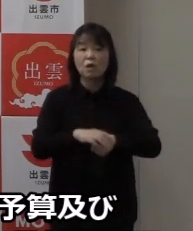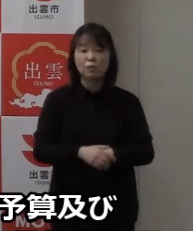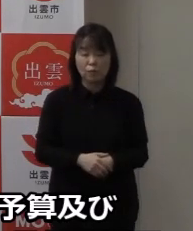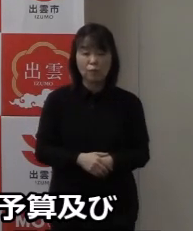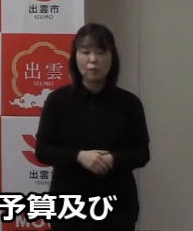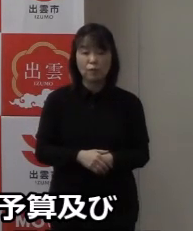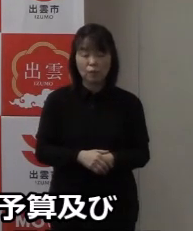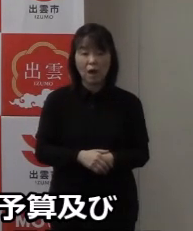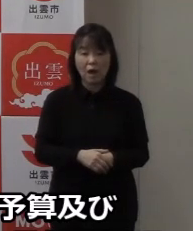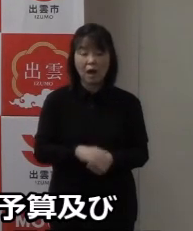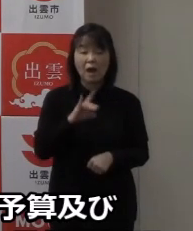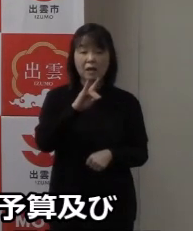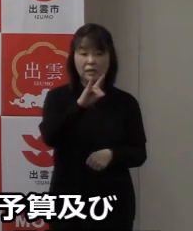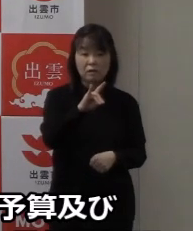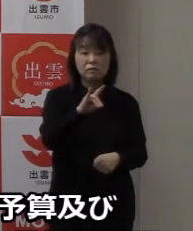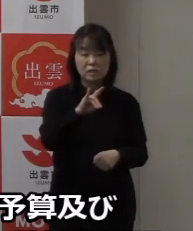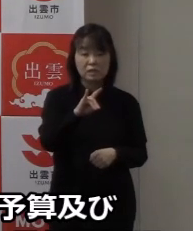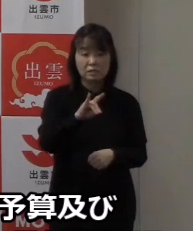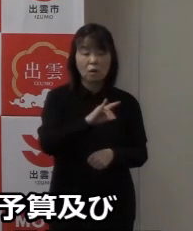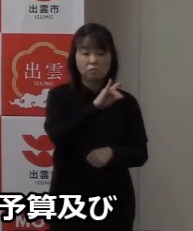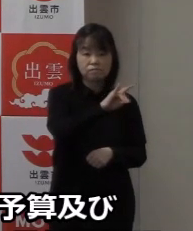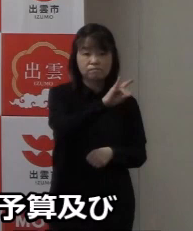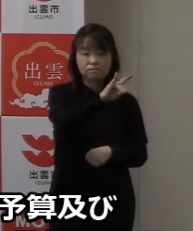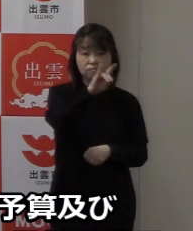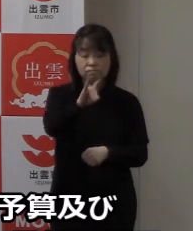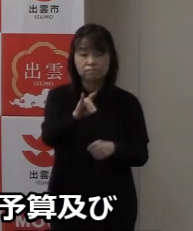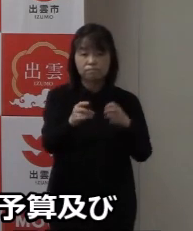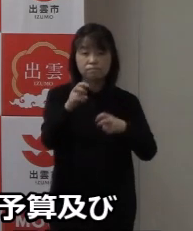いタクシーの実証運行